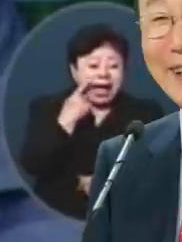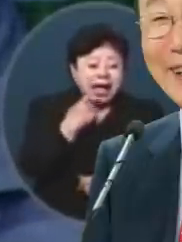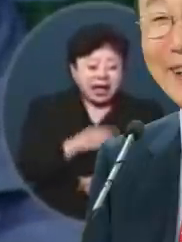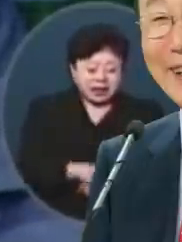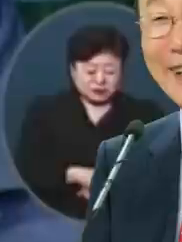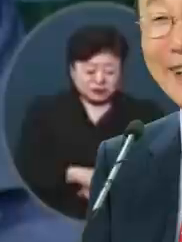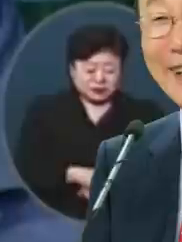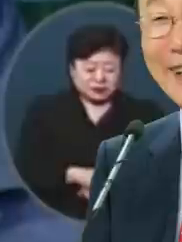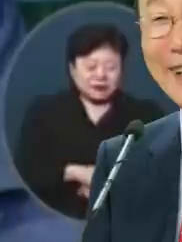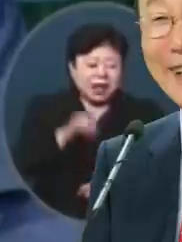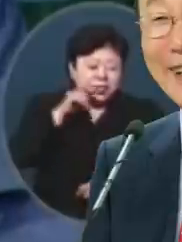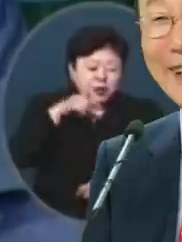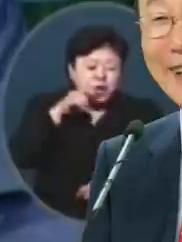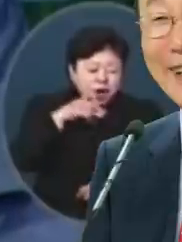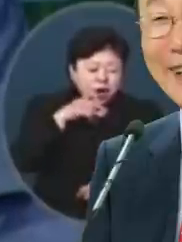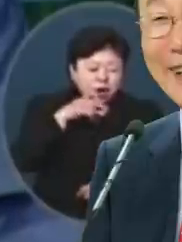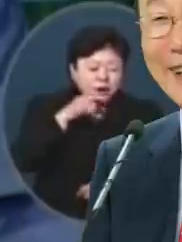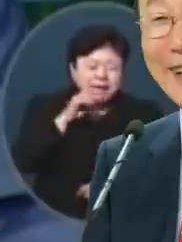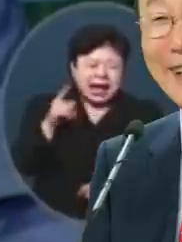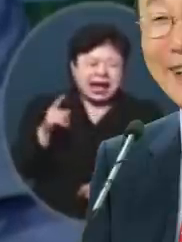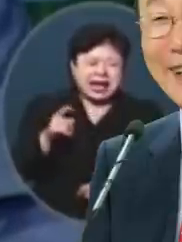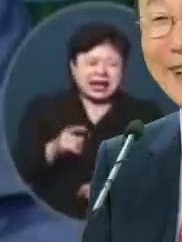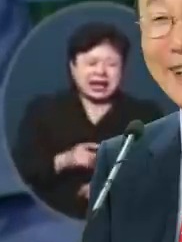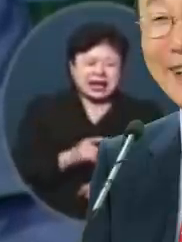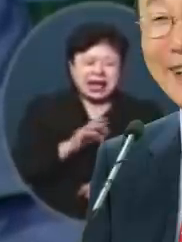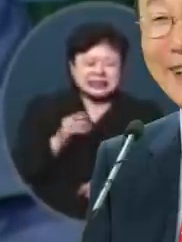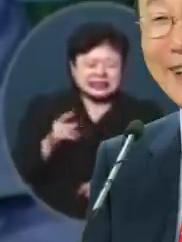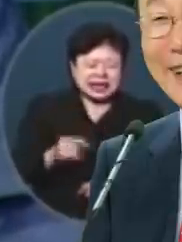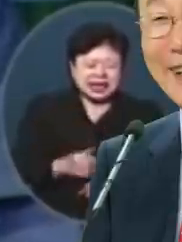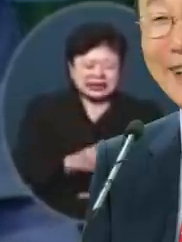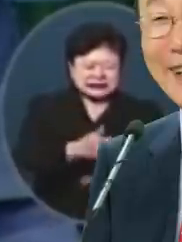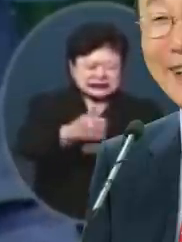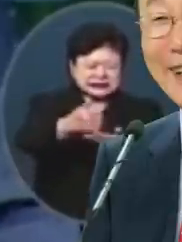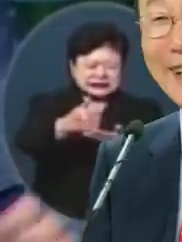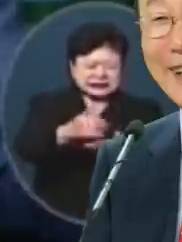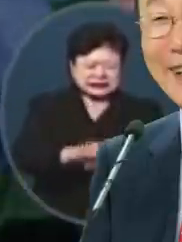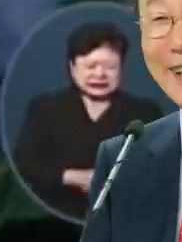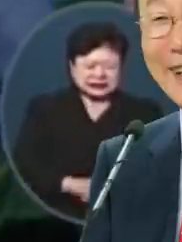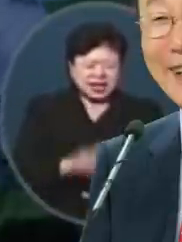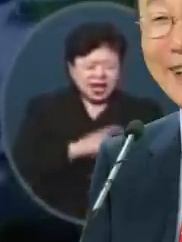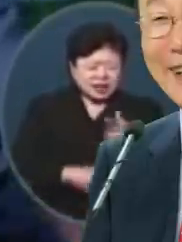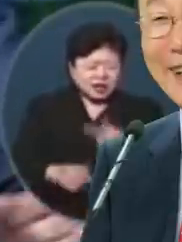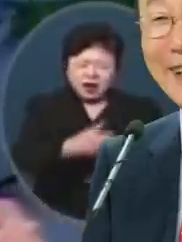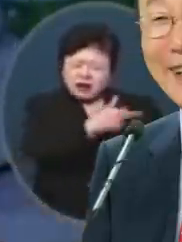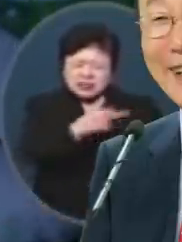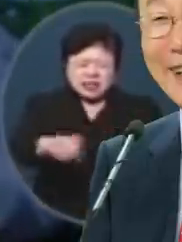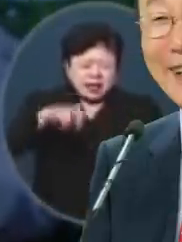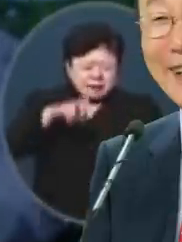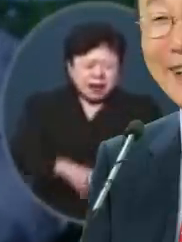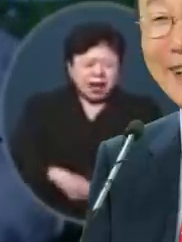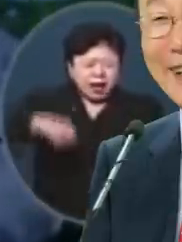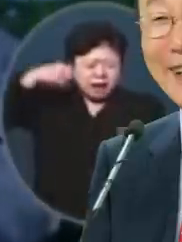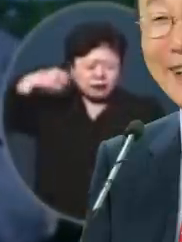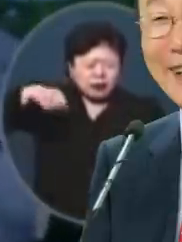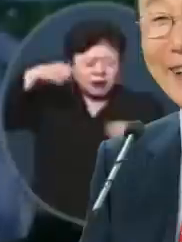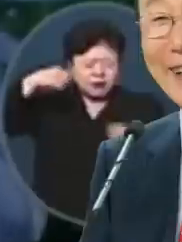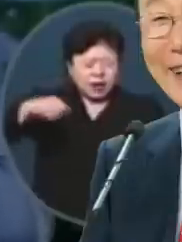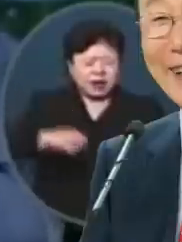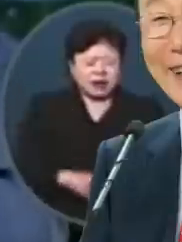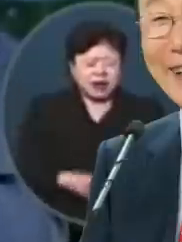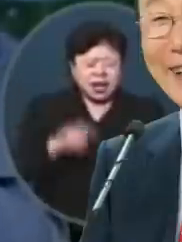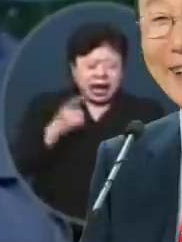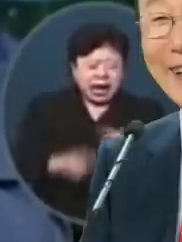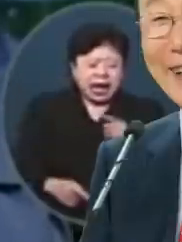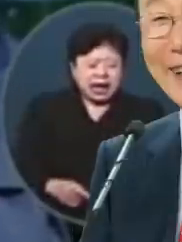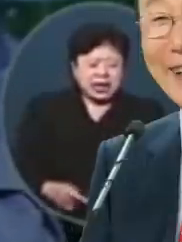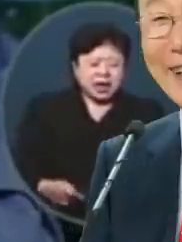달한 바알신과 아세라신 제사장들은 더 뜨고 뛰고 꿀리고 칼을